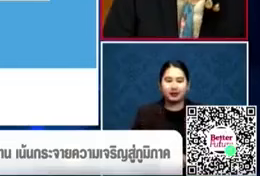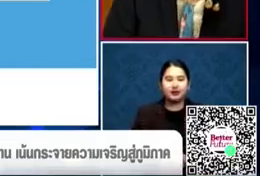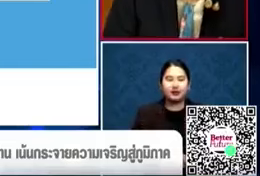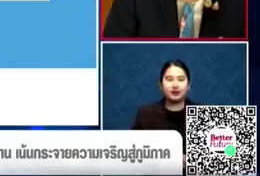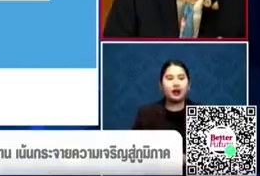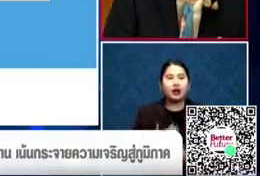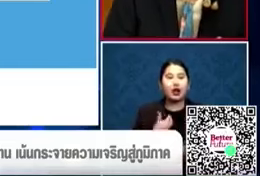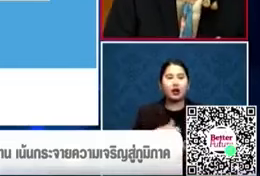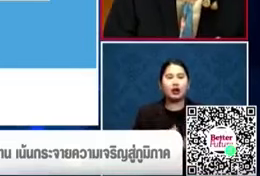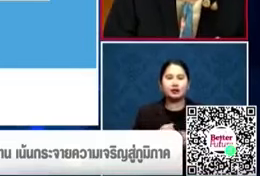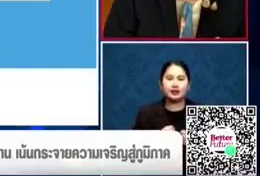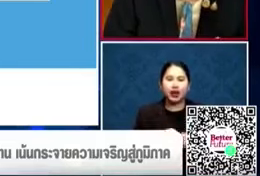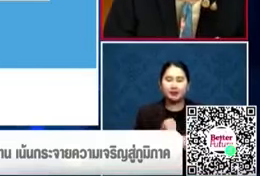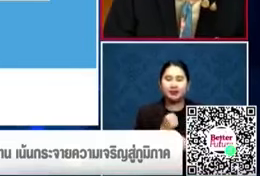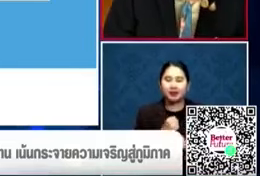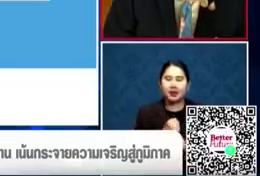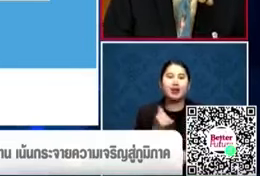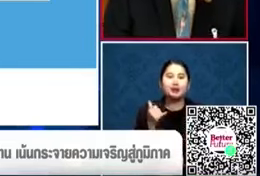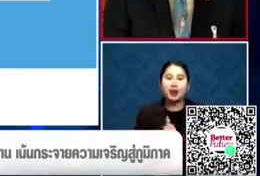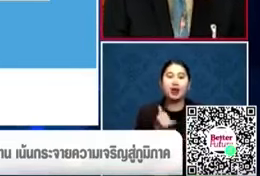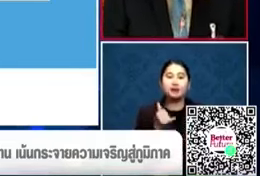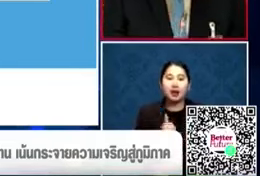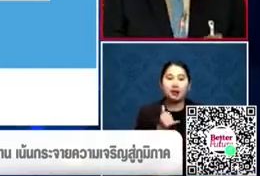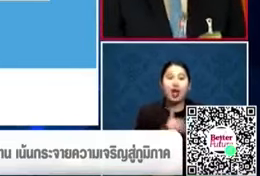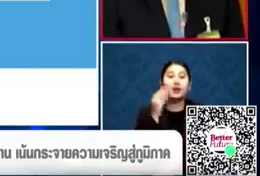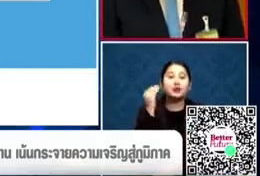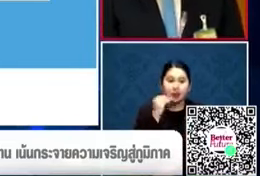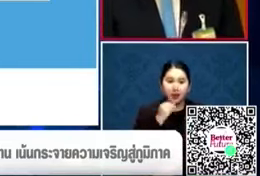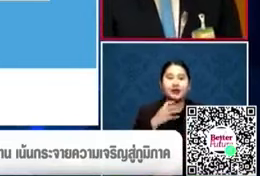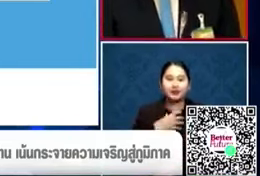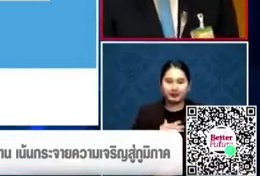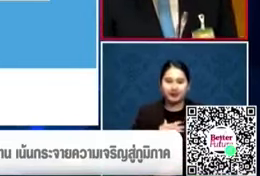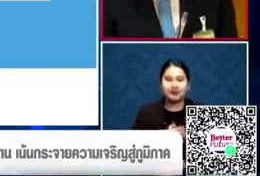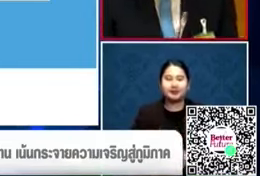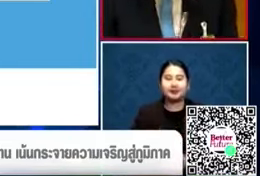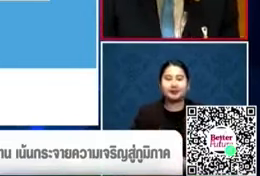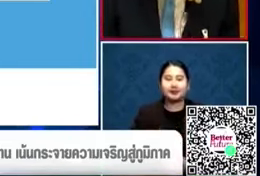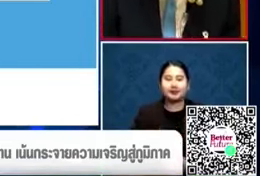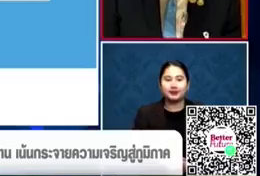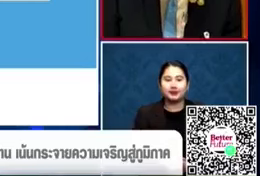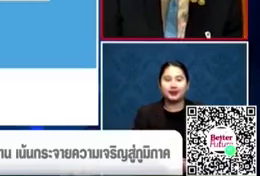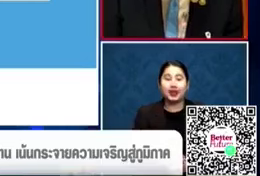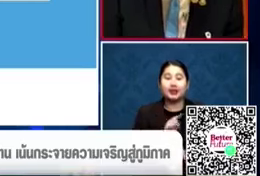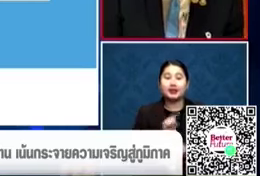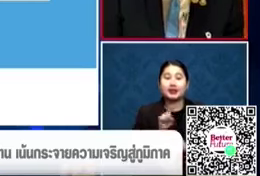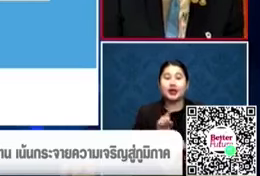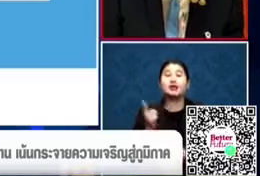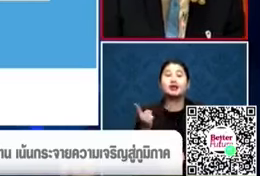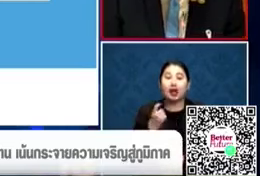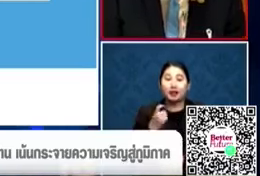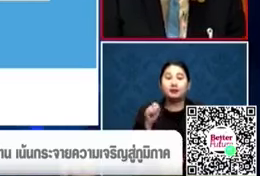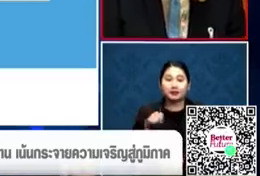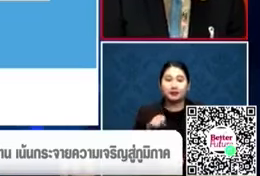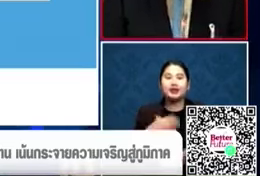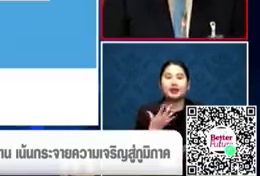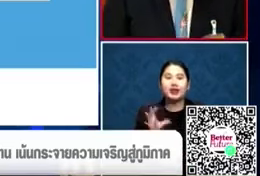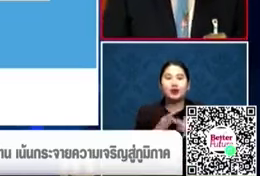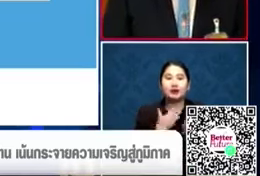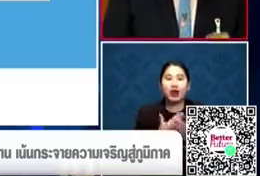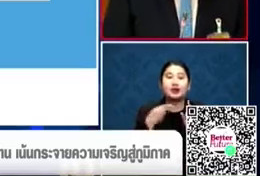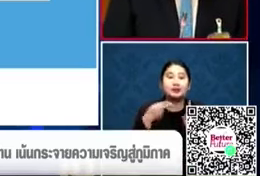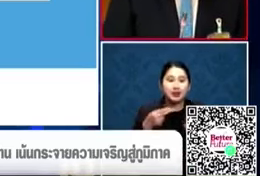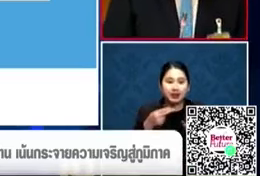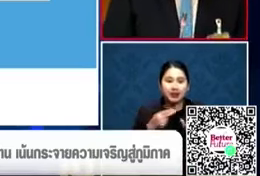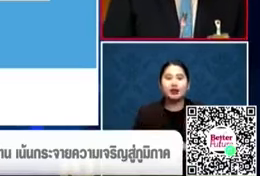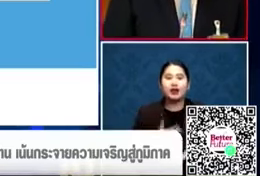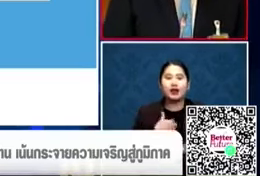ก็ยืนยันว่าให้ความสำคัญกับสภาฝ่ายนิติบัญญัติแล้วก็ไม่ได้มีความประสงค์นะที่จะหลีกเลี่ยงแต่ว่าช่วงนี้คืออย่างที่เราเห็นว่า